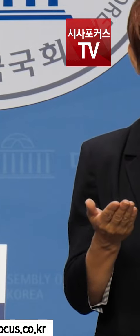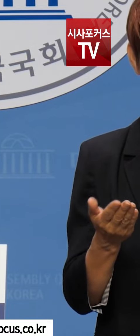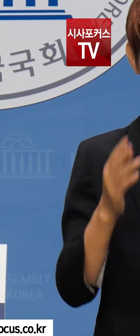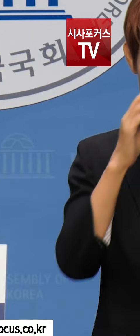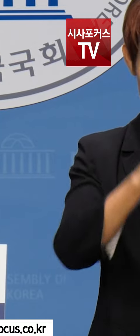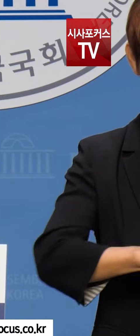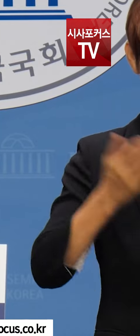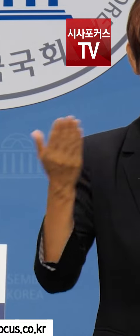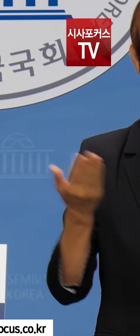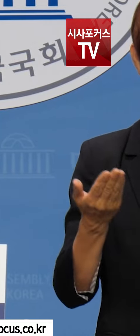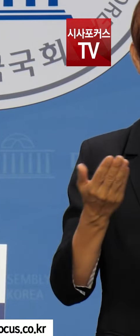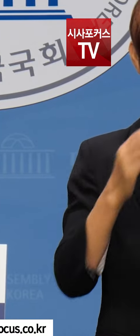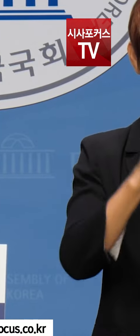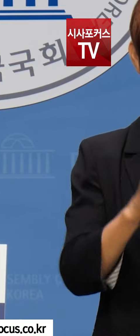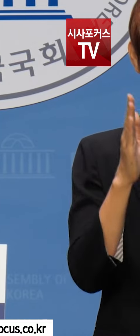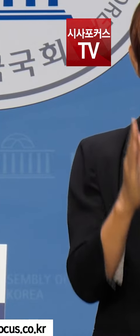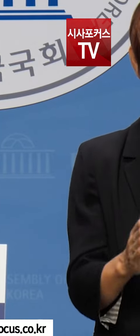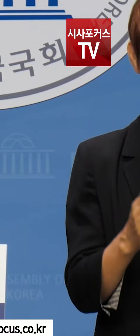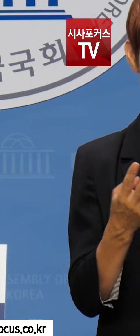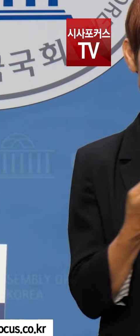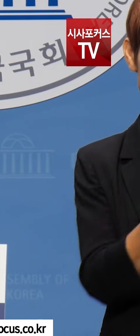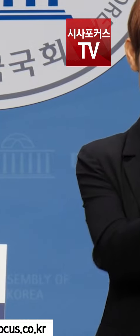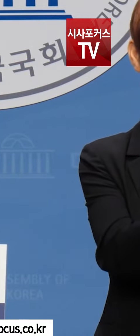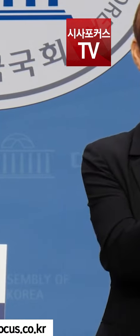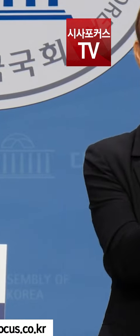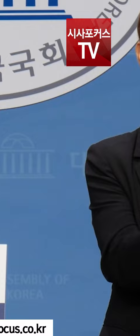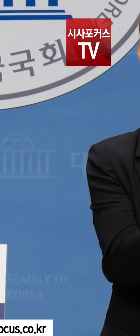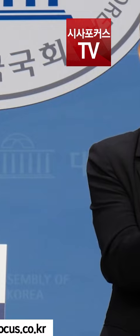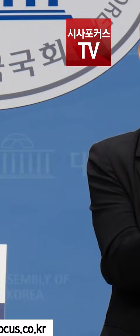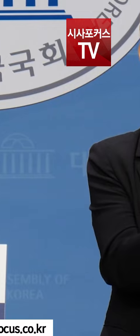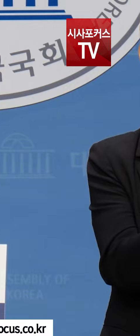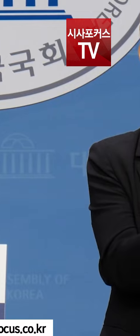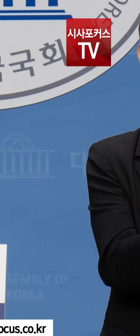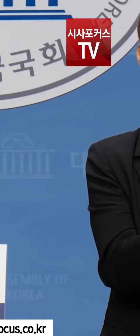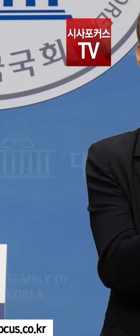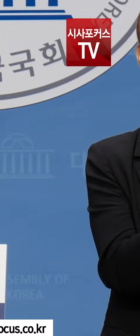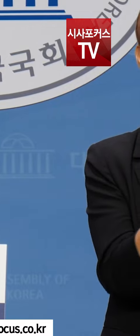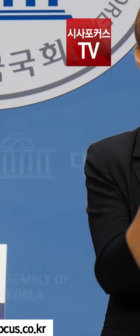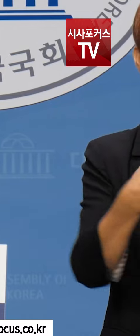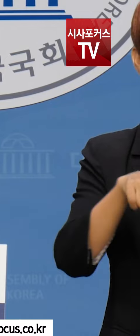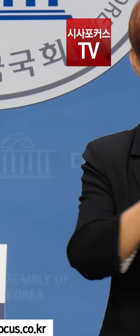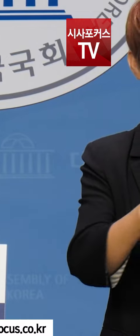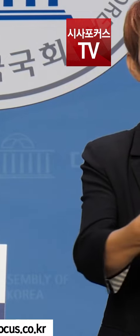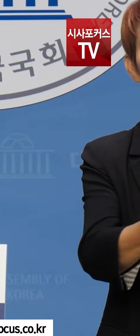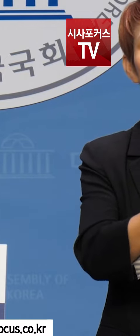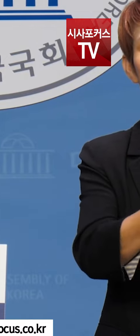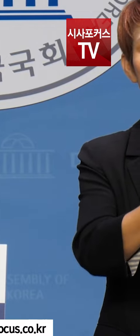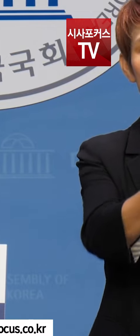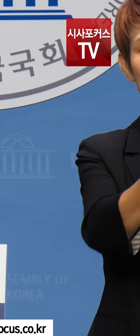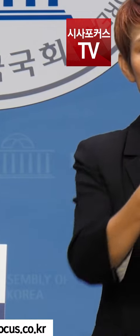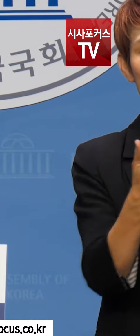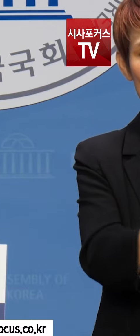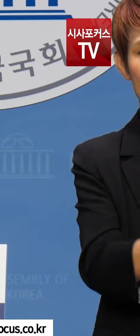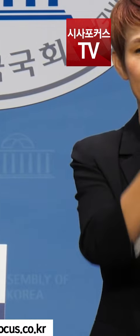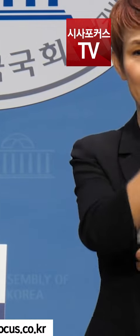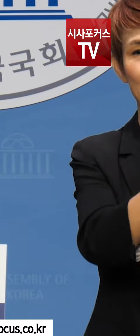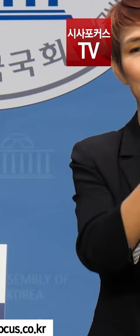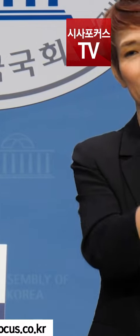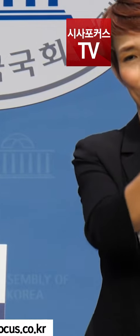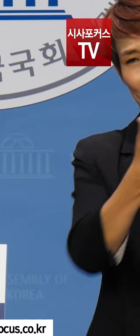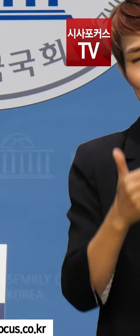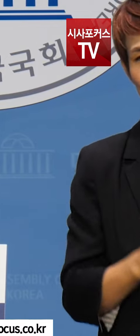진폐 산재 노동자께서 기꺼이 공동 후원회장을 맡아주셨습니다. 한국